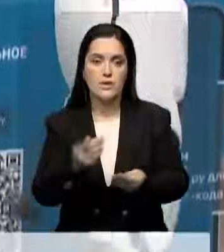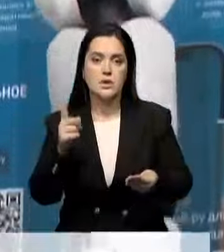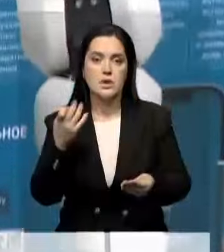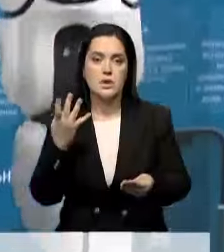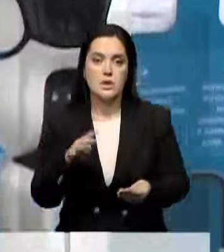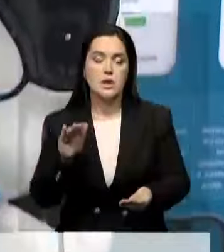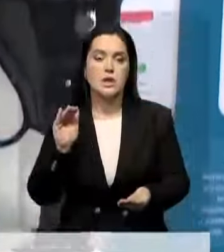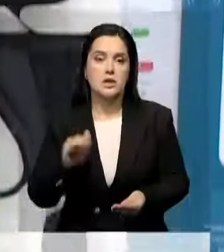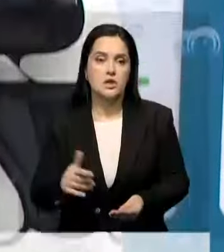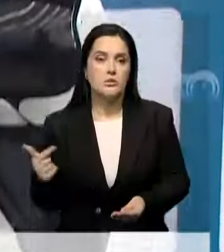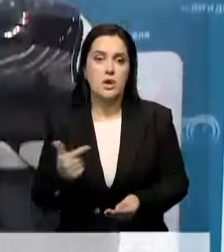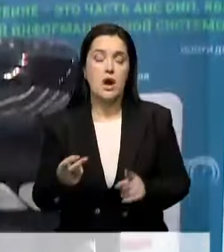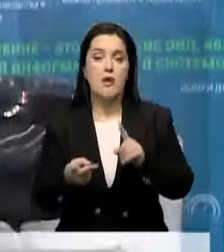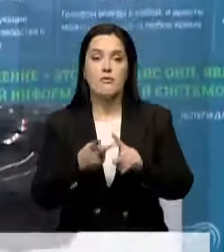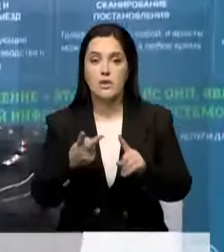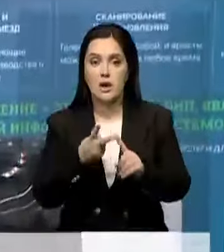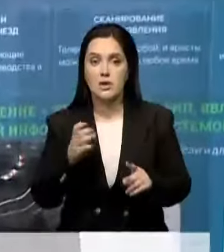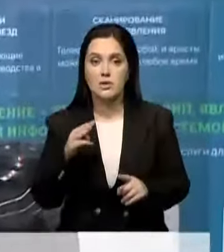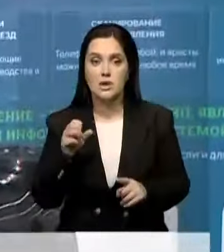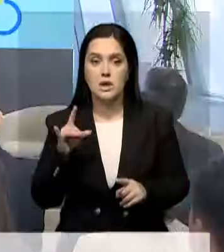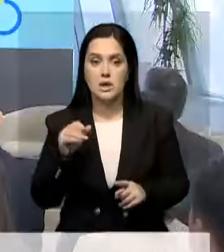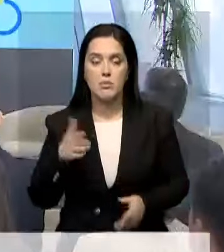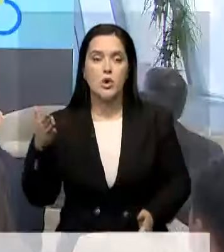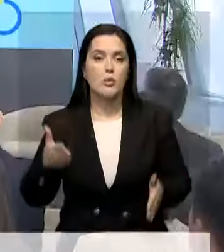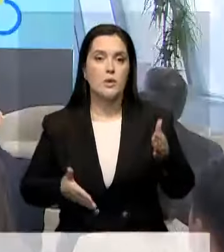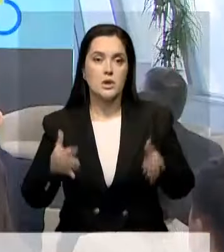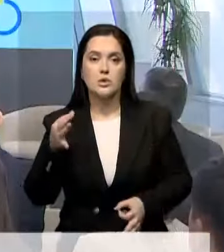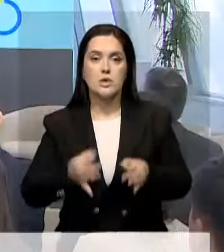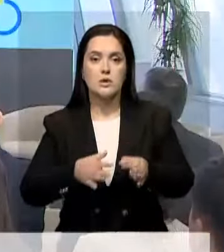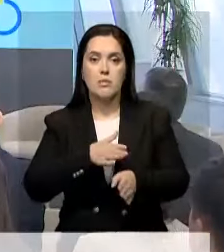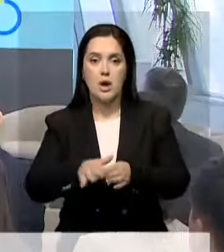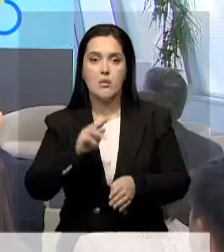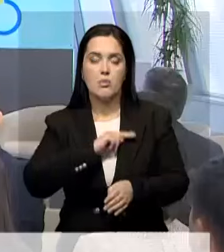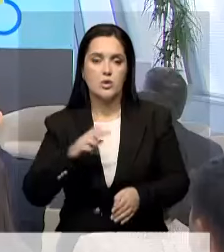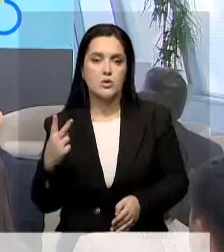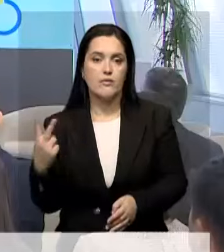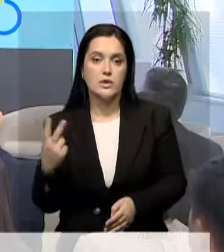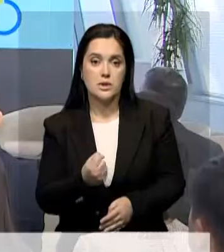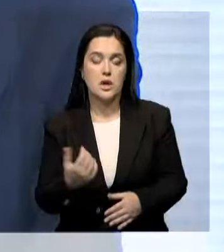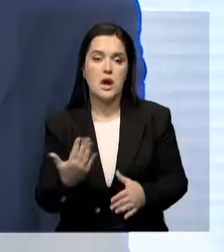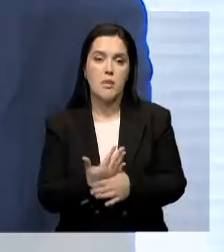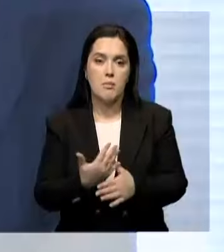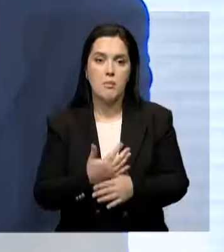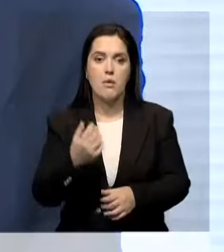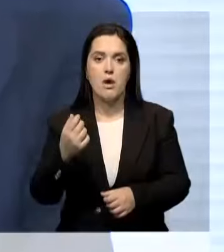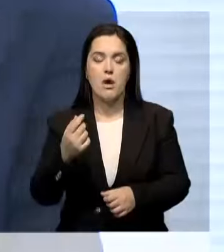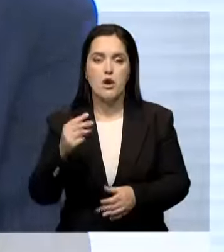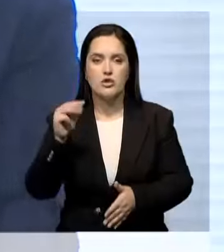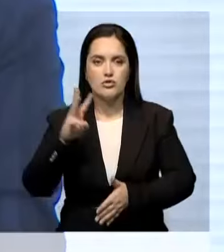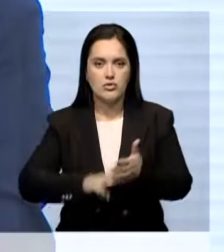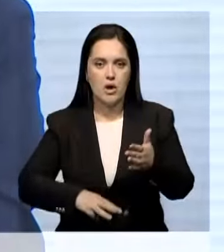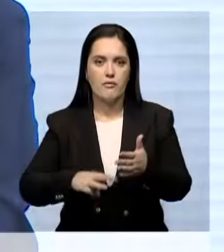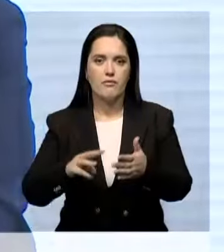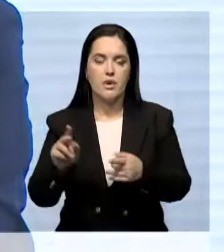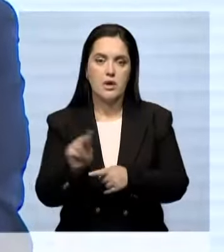уже 140 тысячам граждан. А второй стартап «Робот-судоисполнитель» работает чуть больше 2 недель и уже помогает в